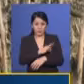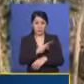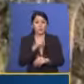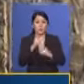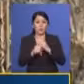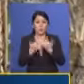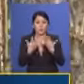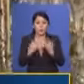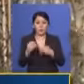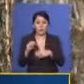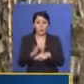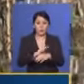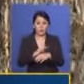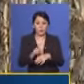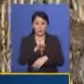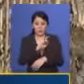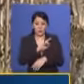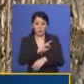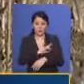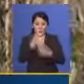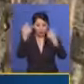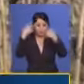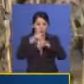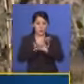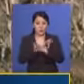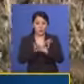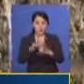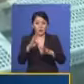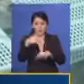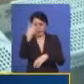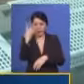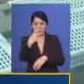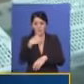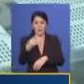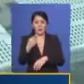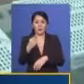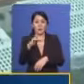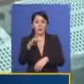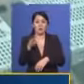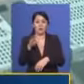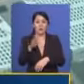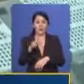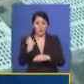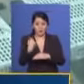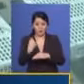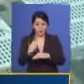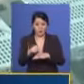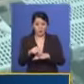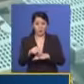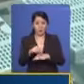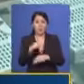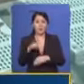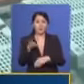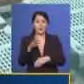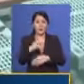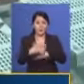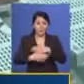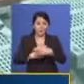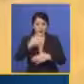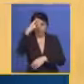жатырмыз. Серіктестіктің техника паркі де жақсы. Голландия, Италиядан заманауи техникалар алғызған. Мамандардың сөзінше, голландиялық